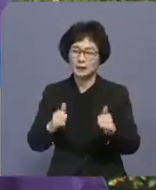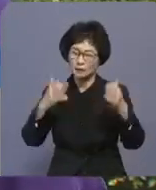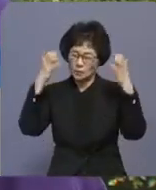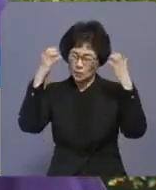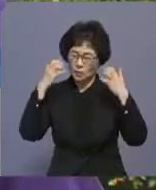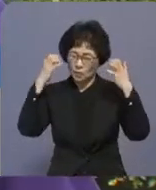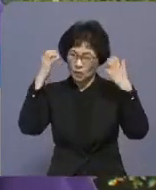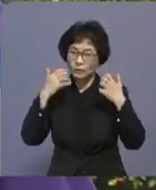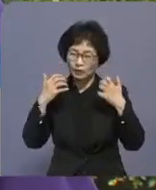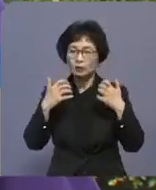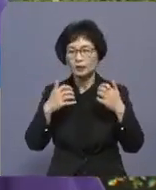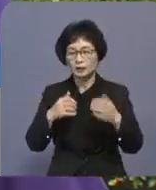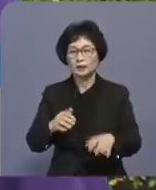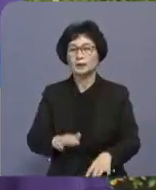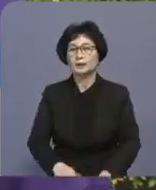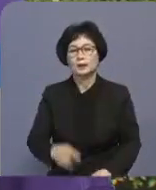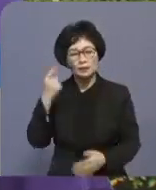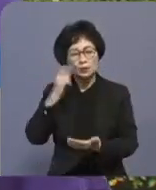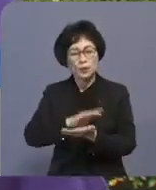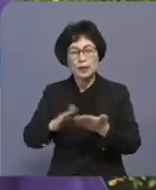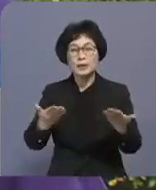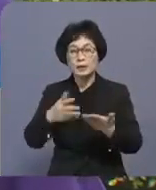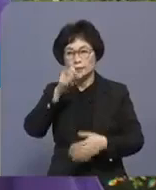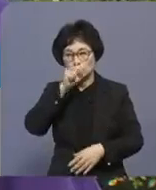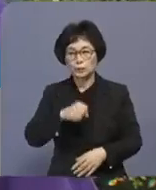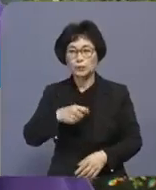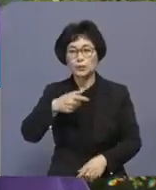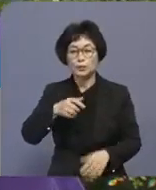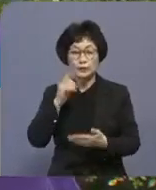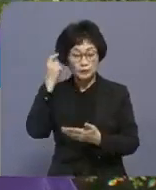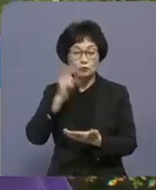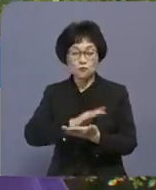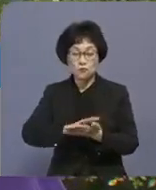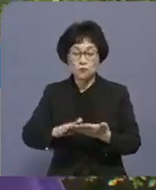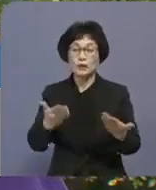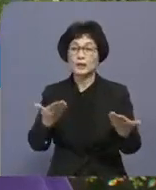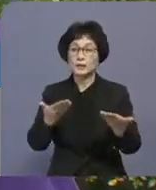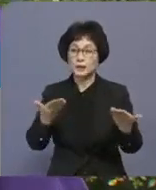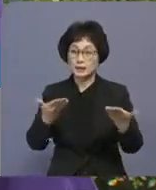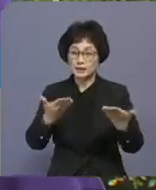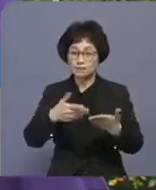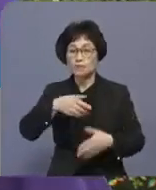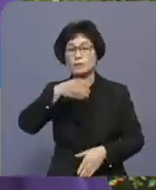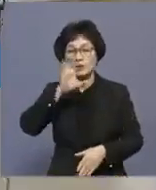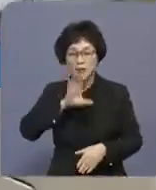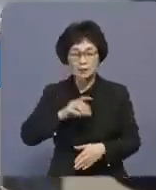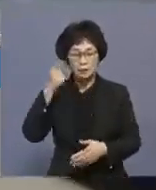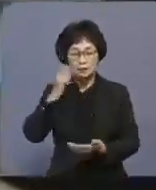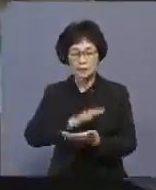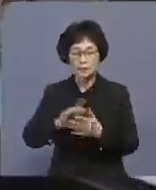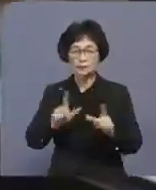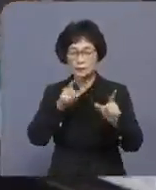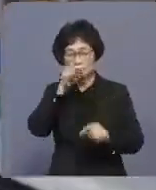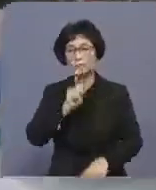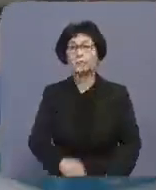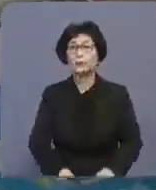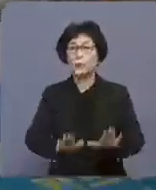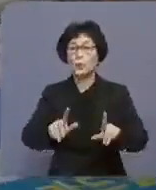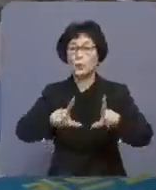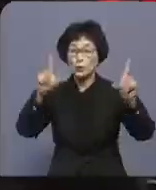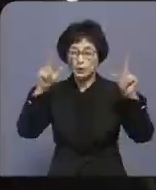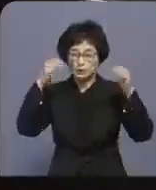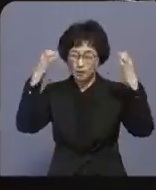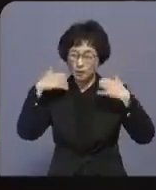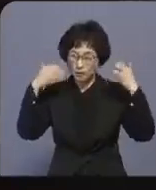안 힘들었으면 좋겠고 시원한 물만큼 시원한 여름을 보냈으면 좋겠어요. 올 들어 가장 더웠던